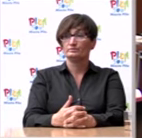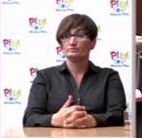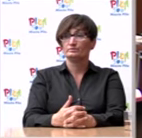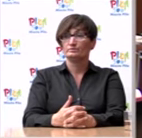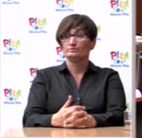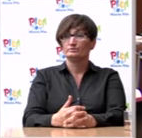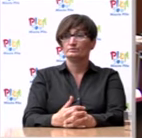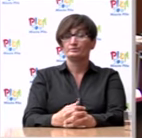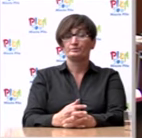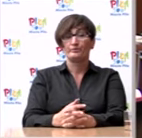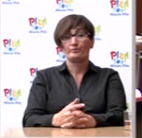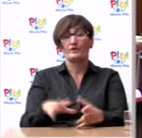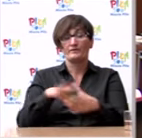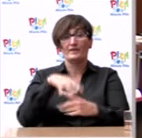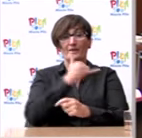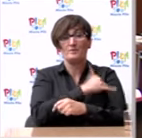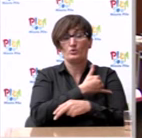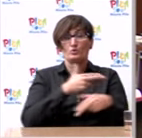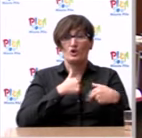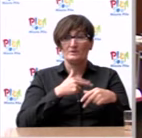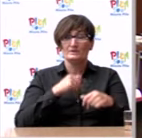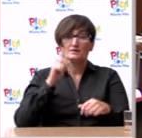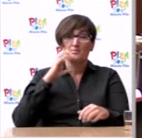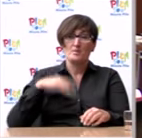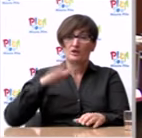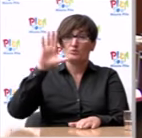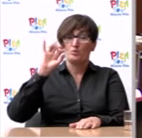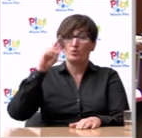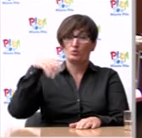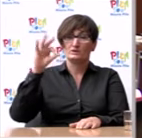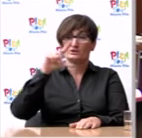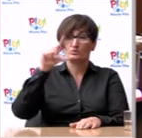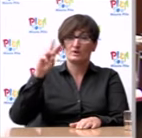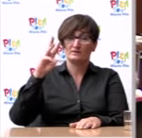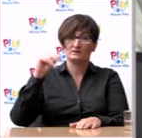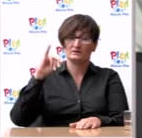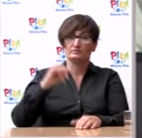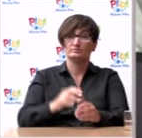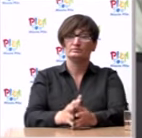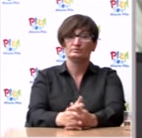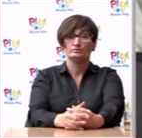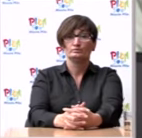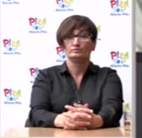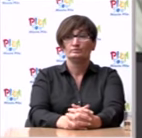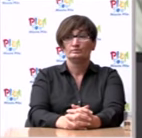W imieniu komisji pan przewodniczący Jacek Bogusławski. Proszę bardzo. Dziękuję, panie przewodniczący, Wysoka